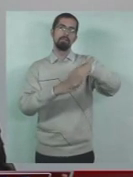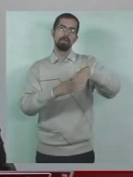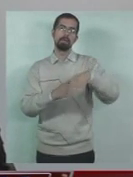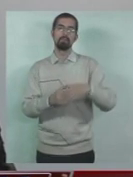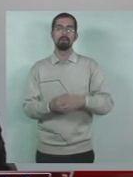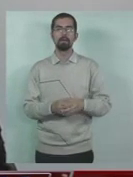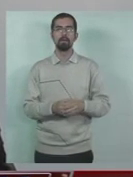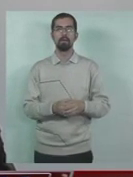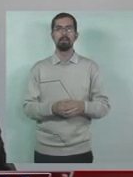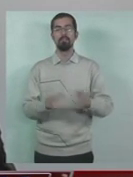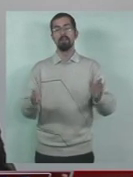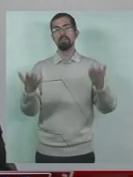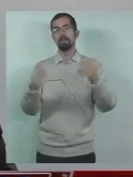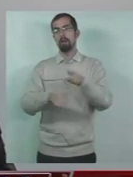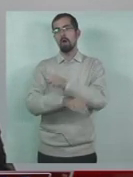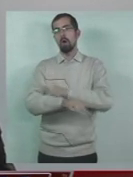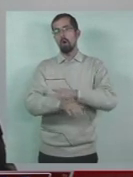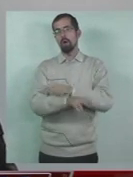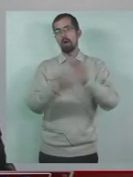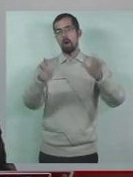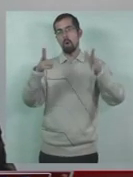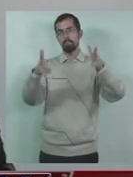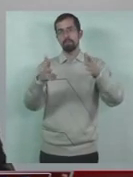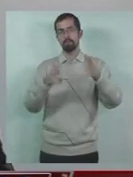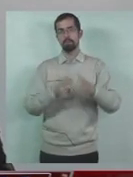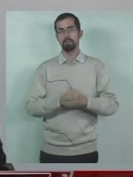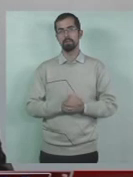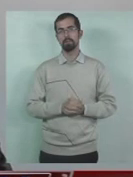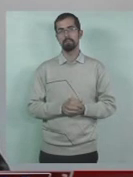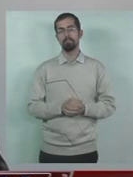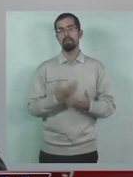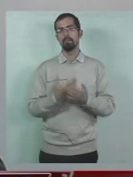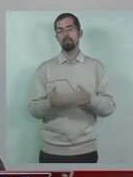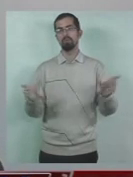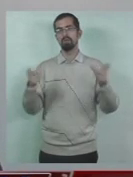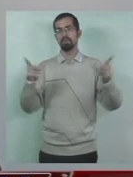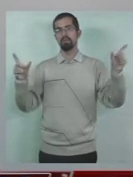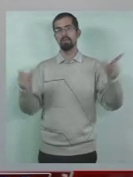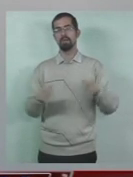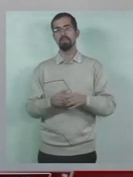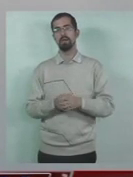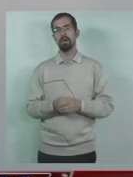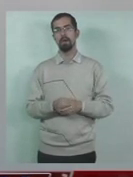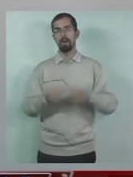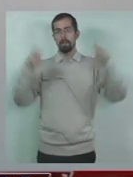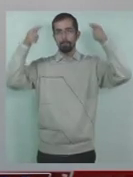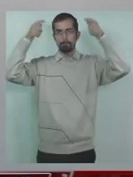miercuri va începe la ora 18 cu festivitatea de premiere